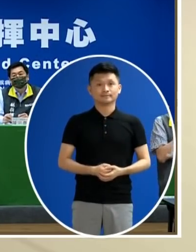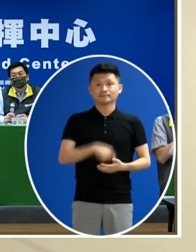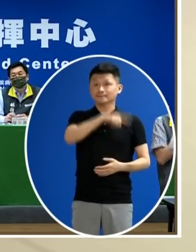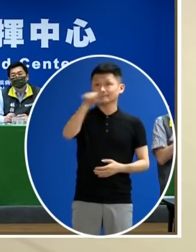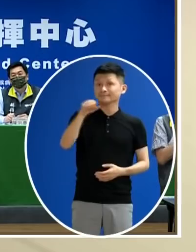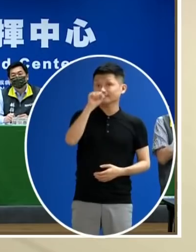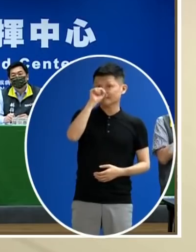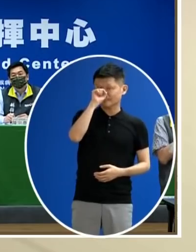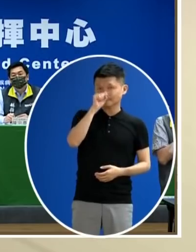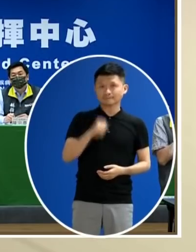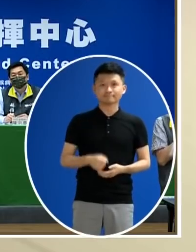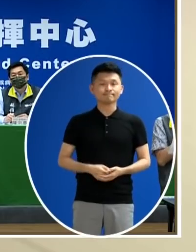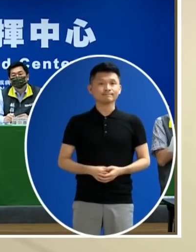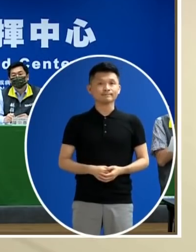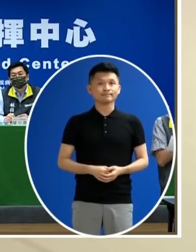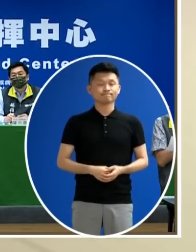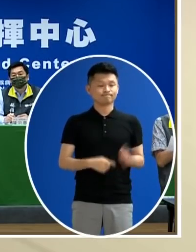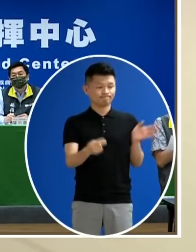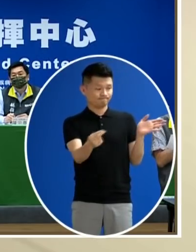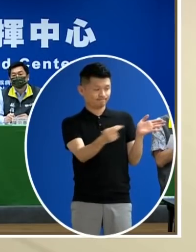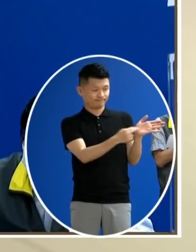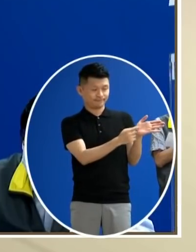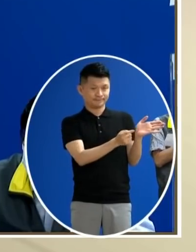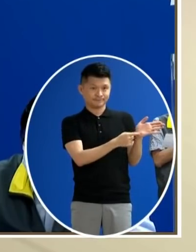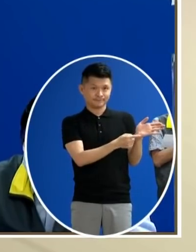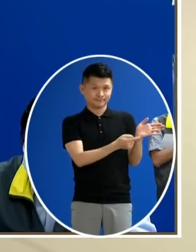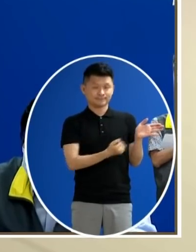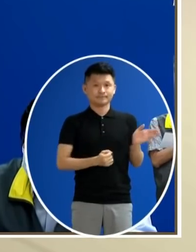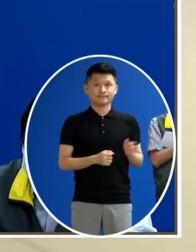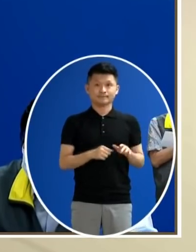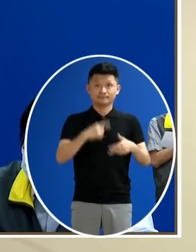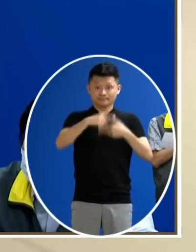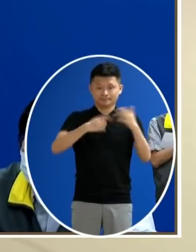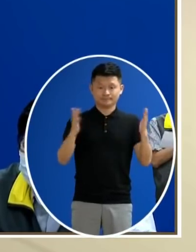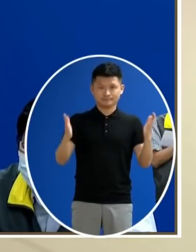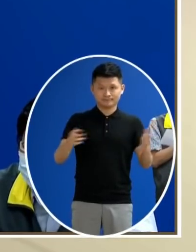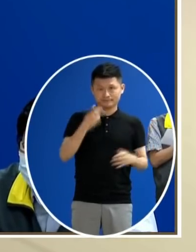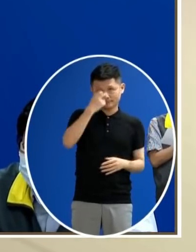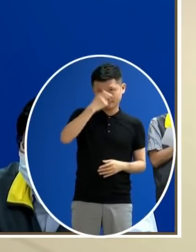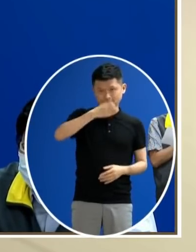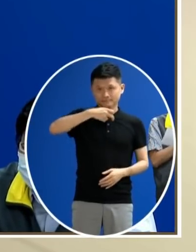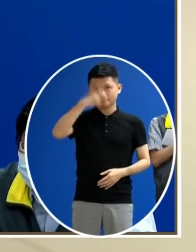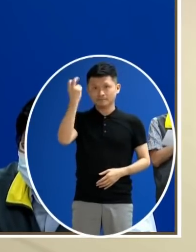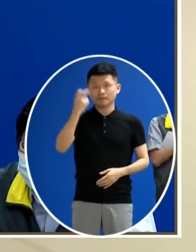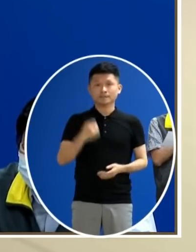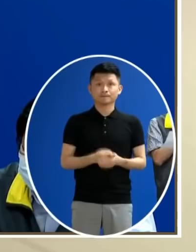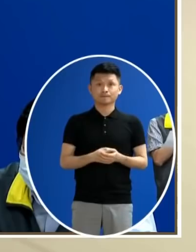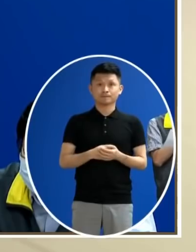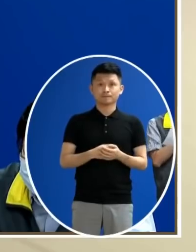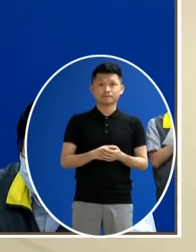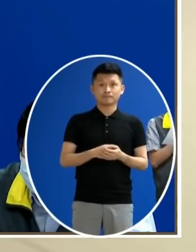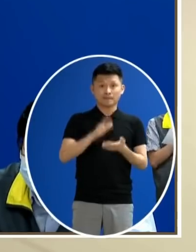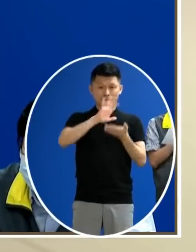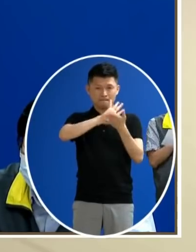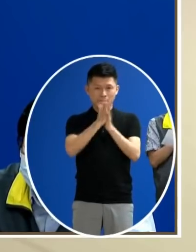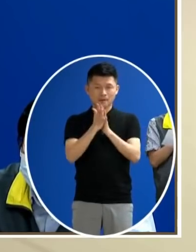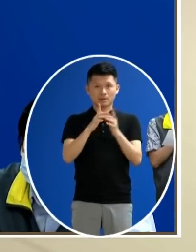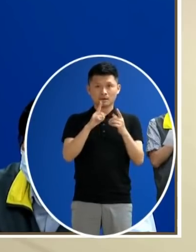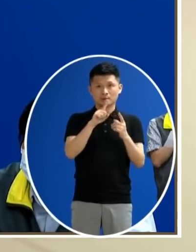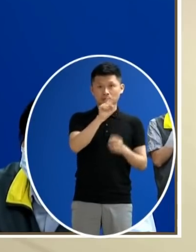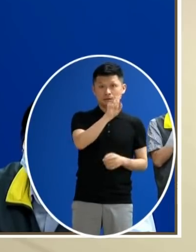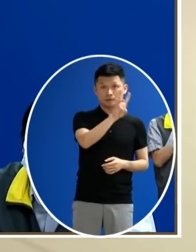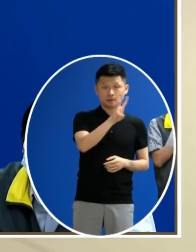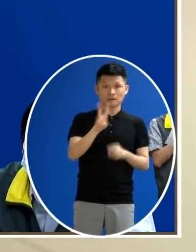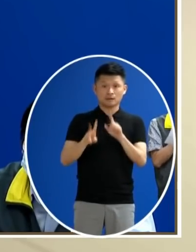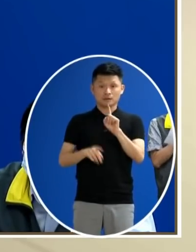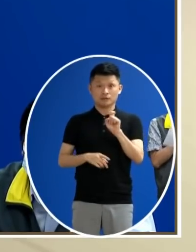好，大家好，大家可以看这一个手板哦，那个我们这一周有检验出13例的变异株，其中